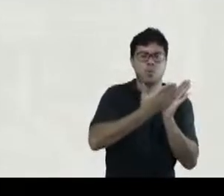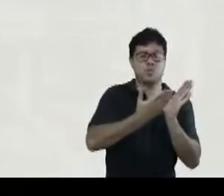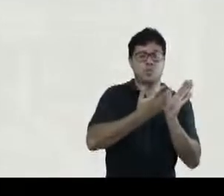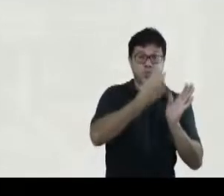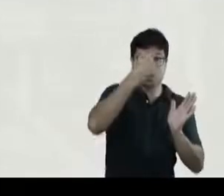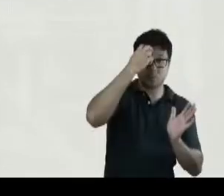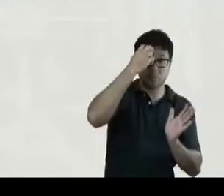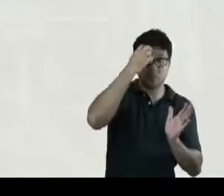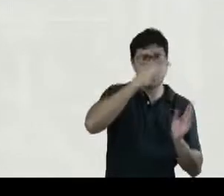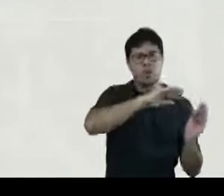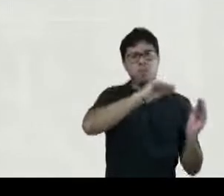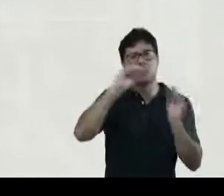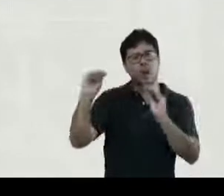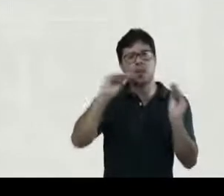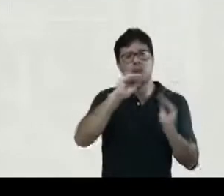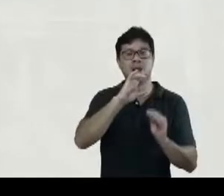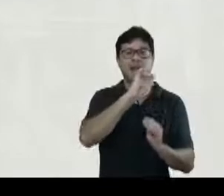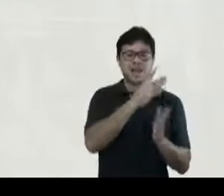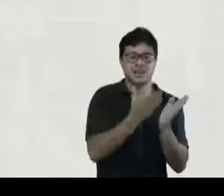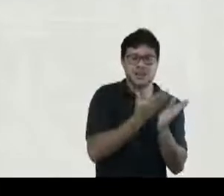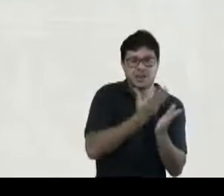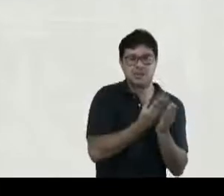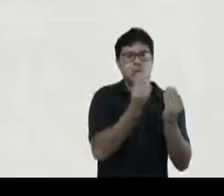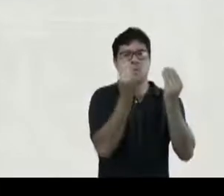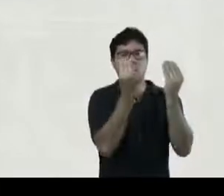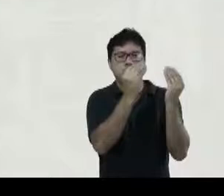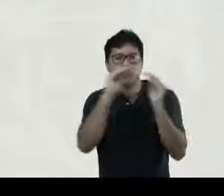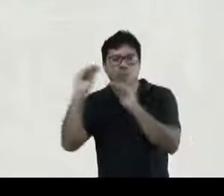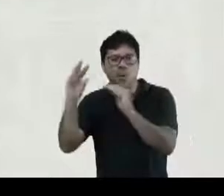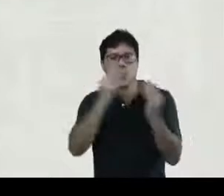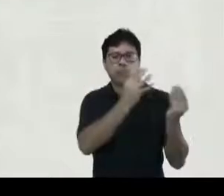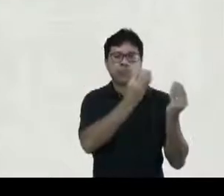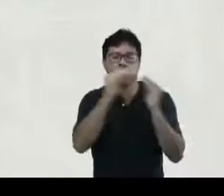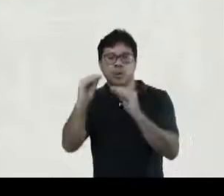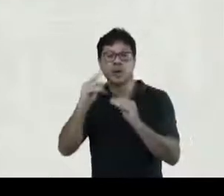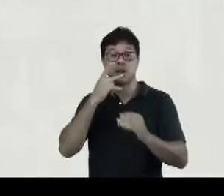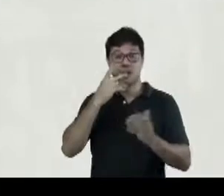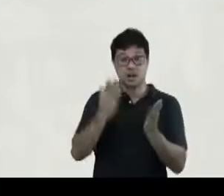Die Nationalbibliografien wurden so zu digitalen